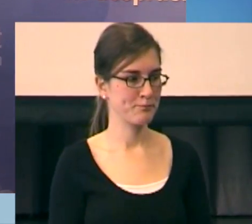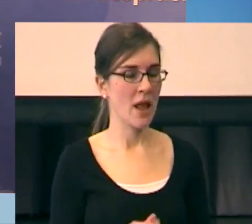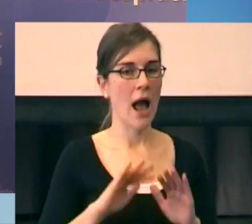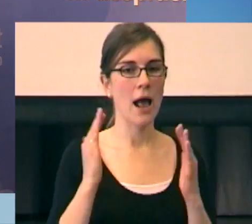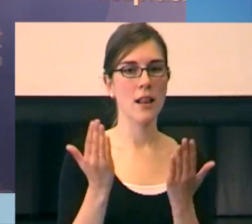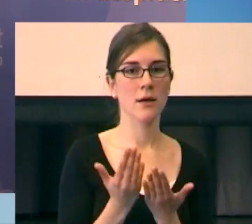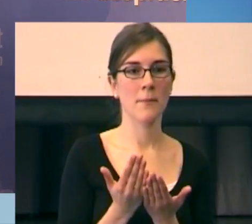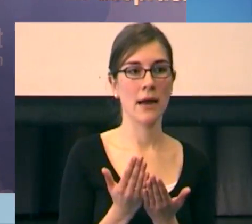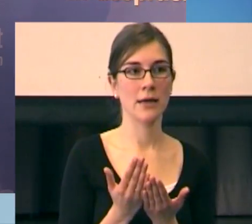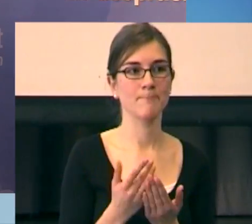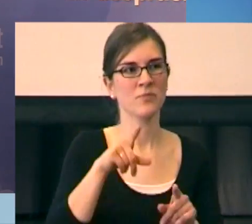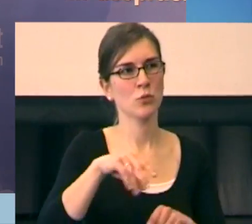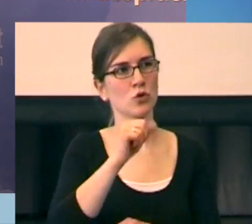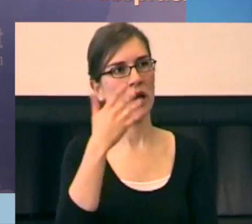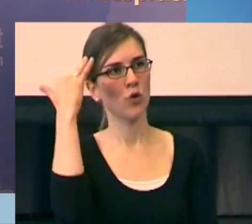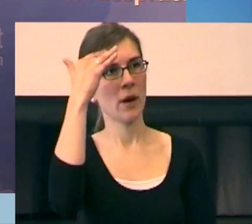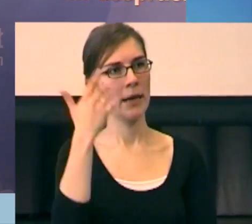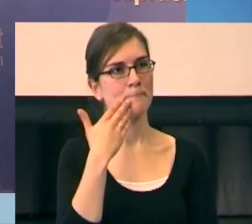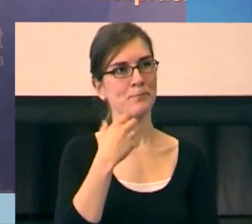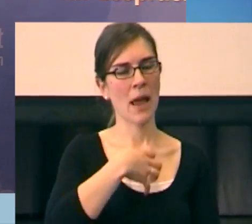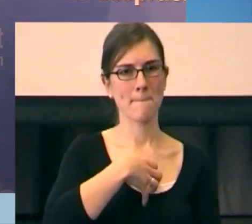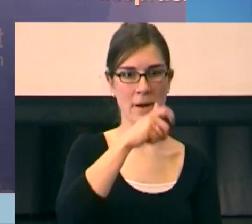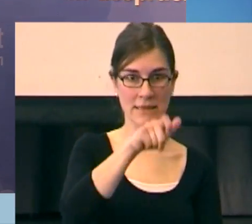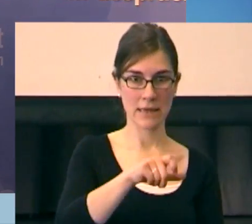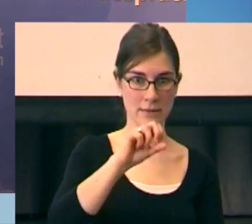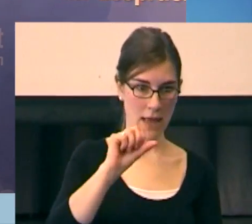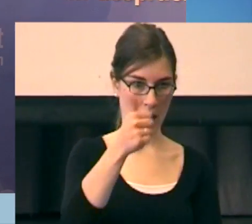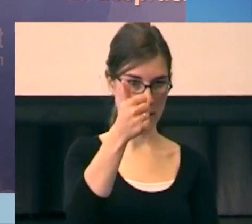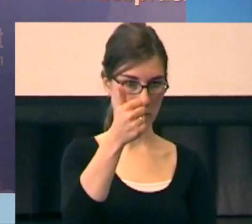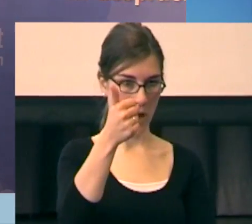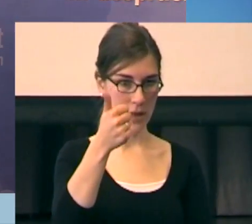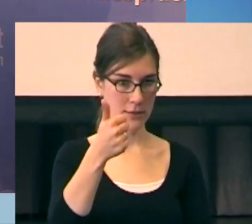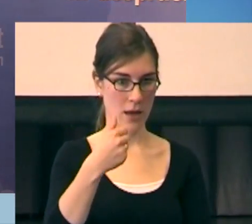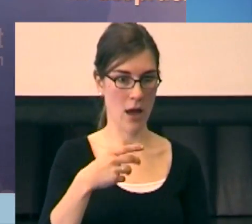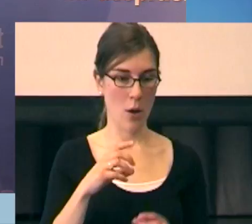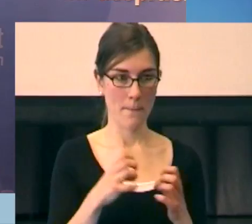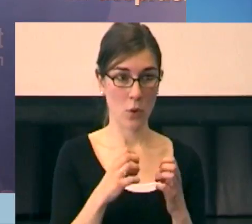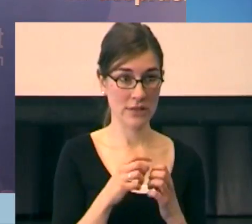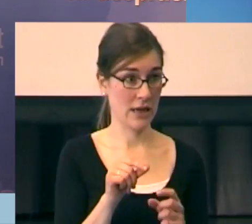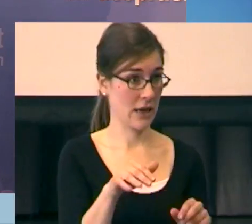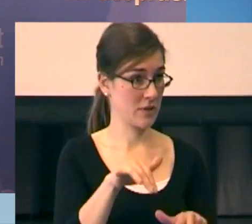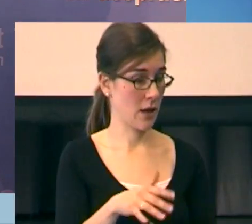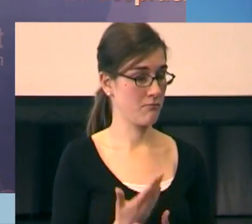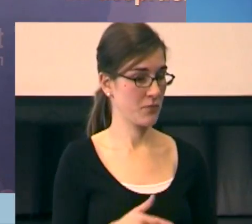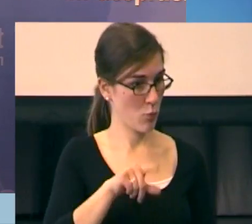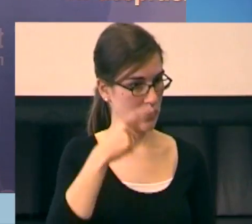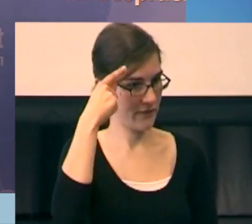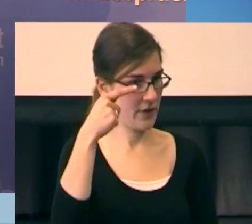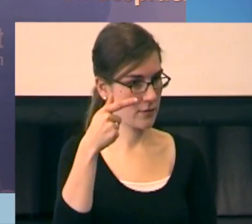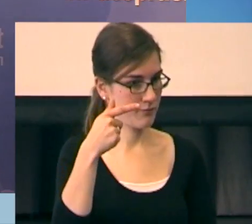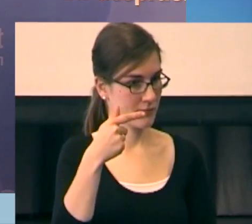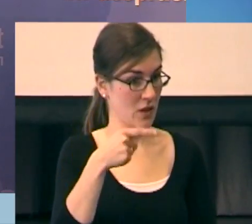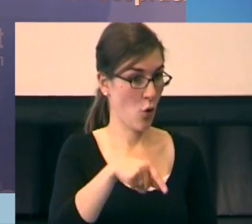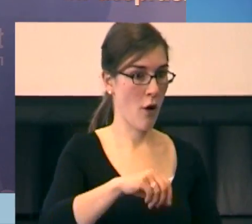grundsätzlich natürlich immer uns zu überlegen, wenn sich ein Patient jetzt erstmalig mit einem Prostatakrebs vorstellt, müssen wir wissen, ist es ein